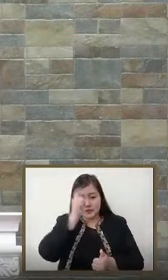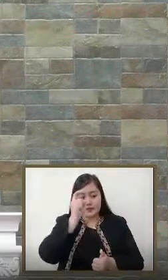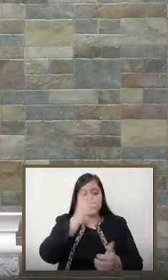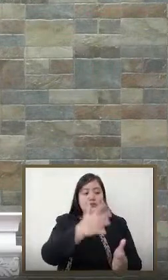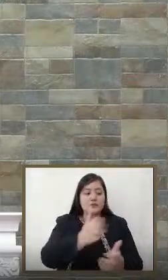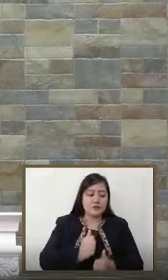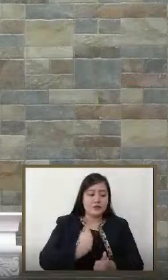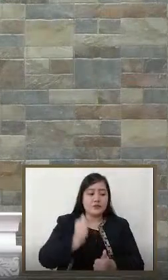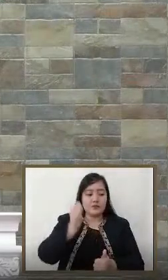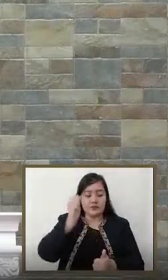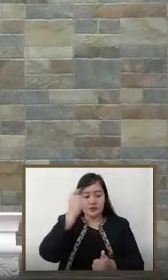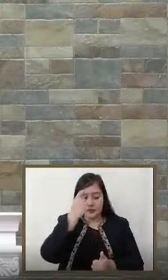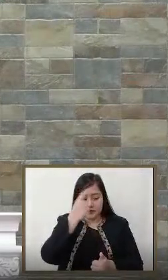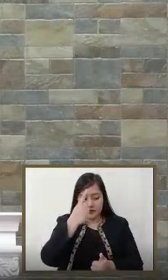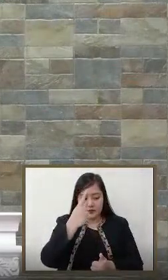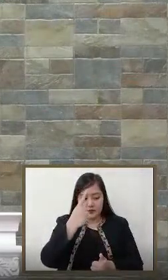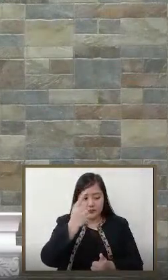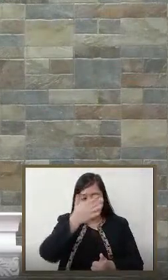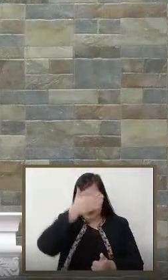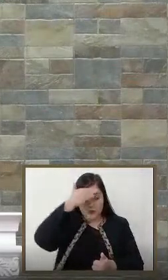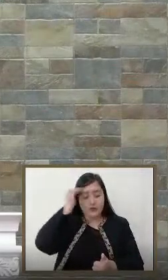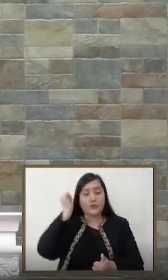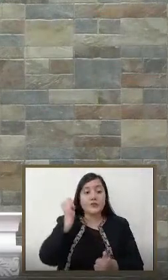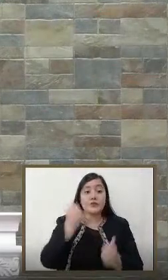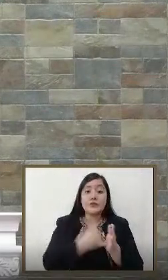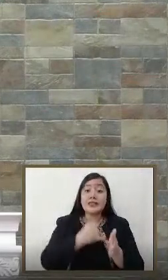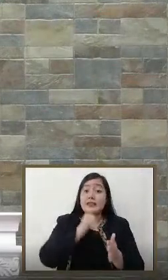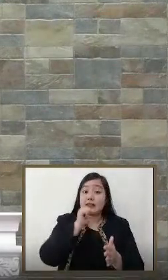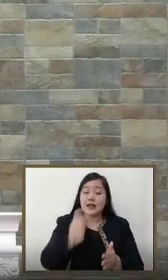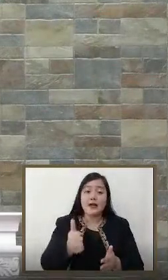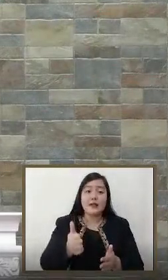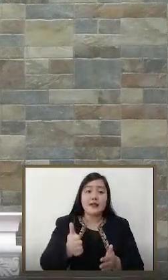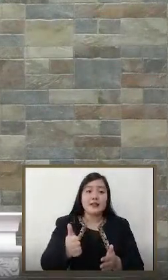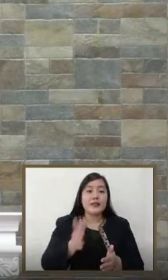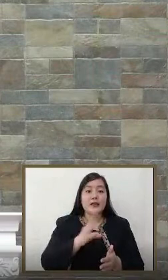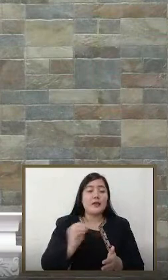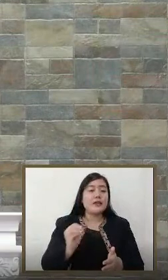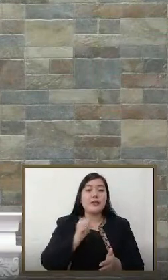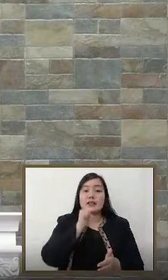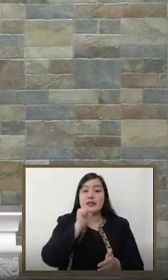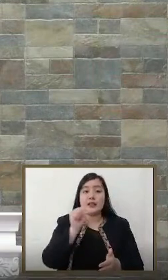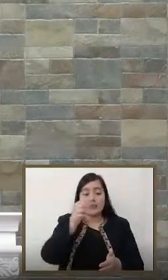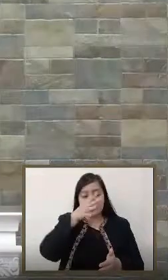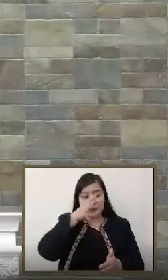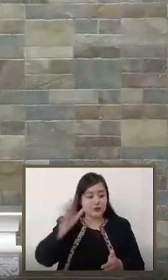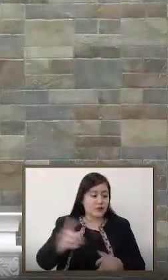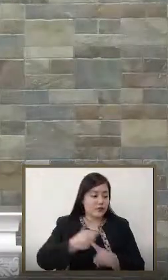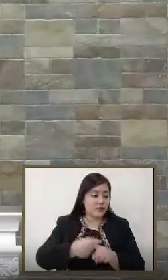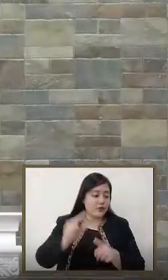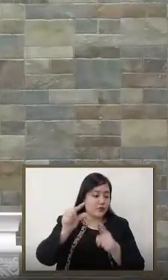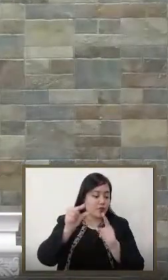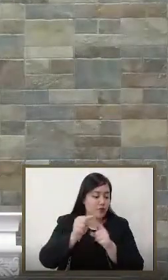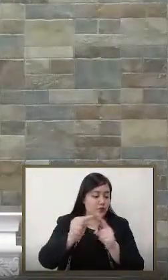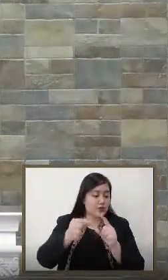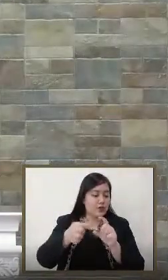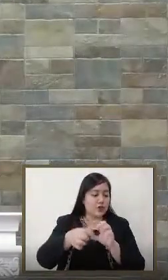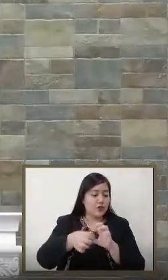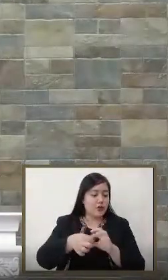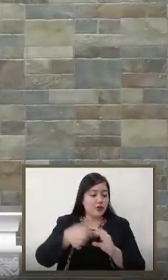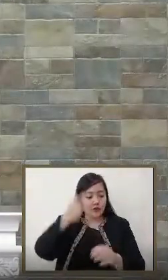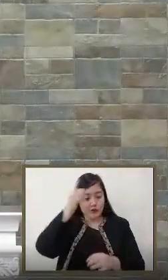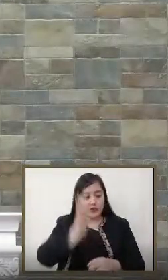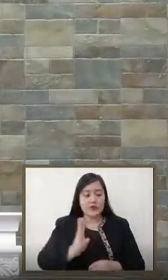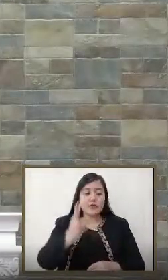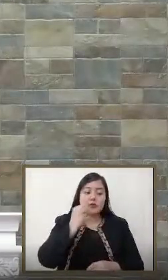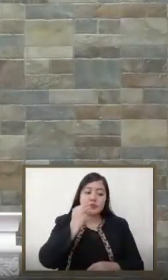then what is what? Forget it not, neither decline from what? From the words of my mouth.